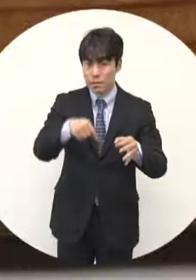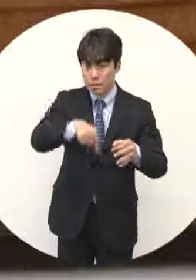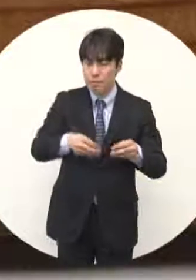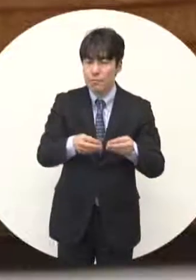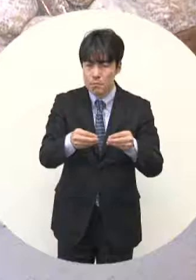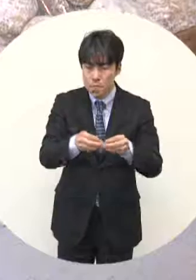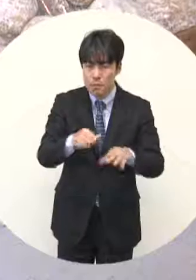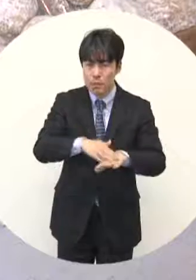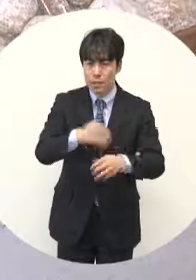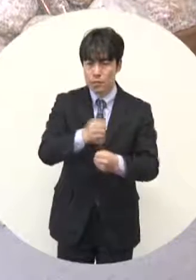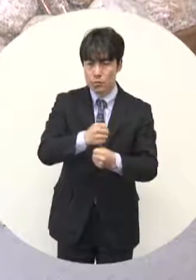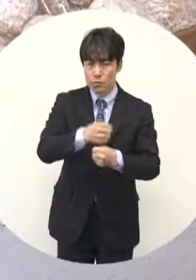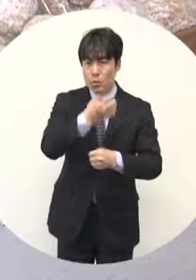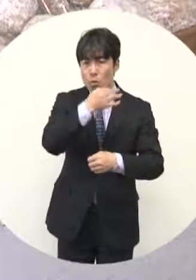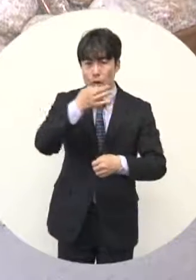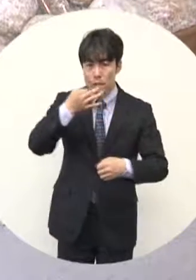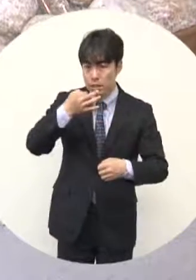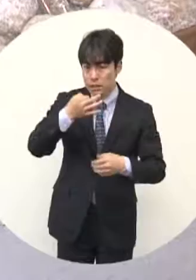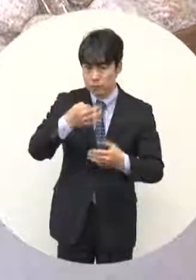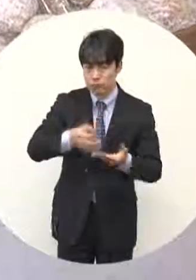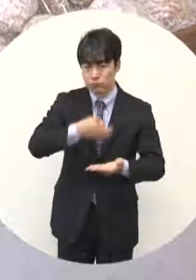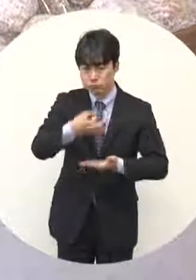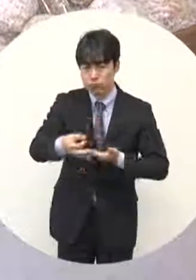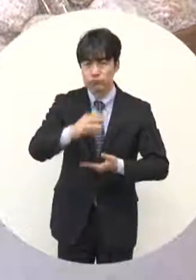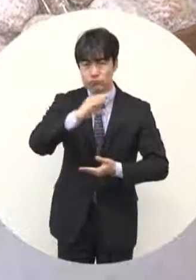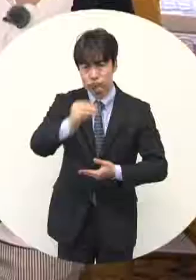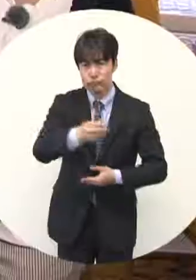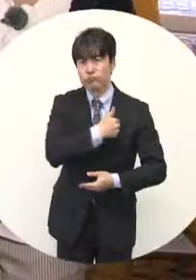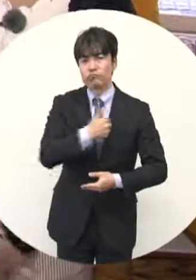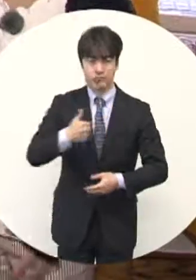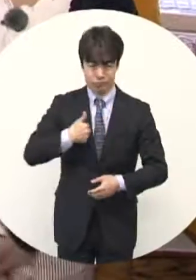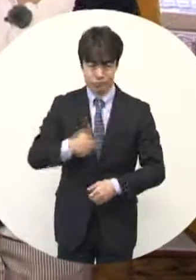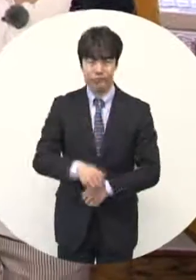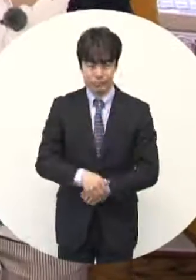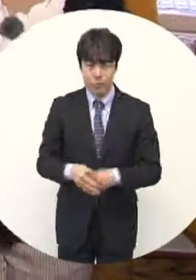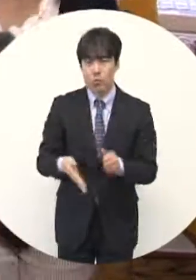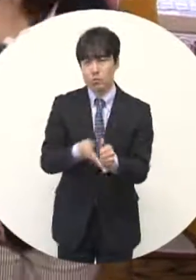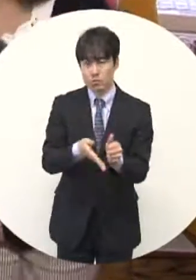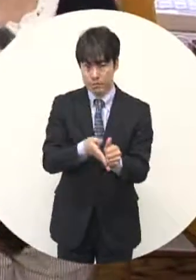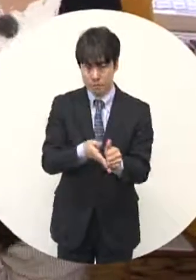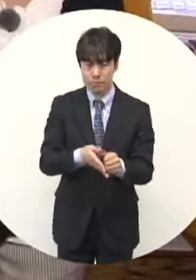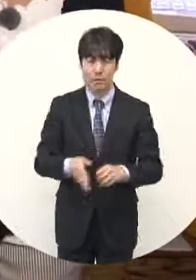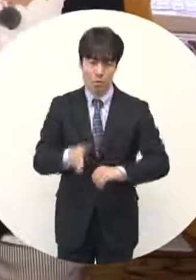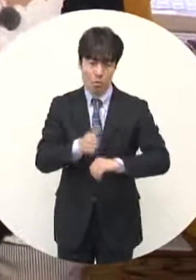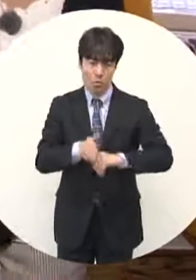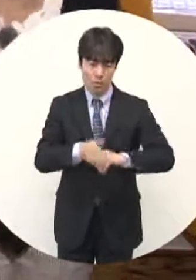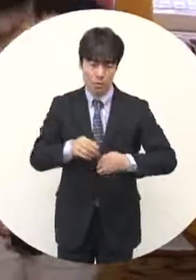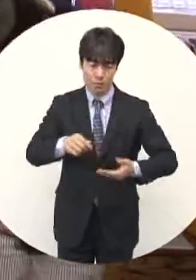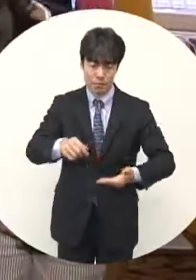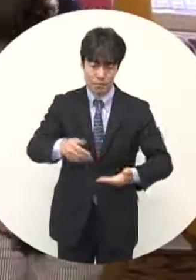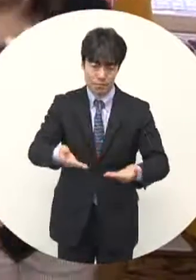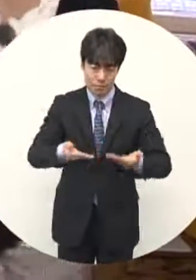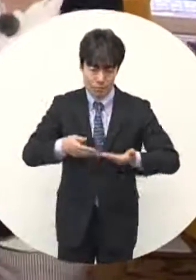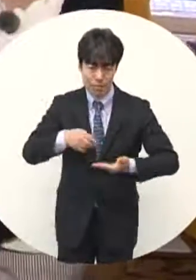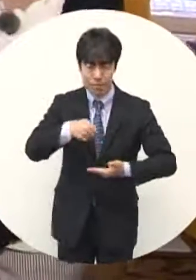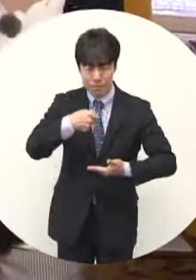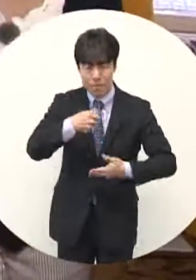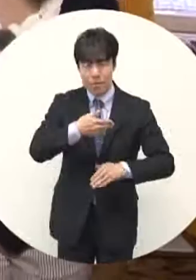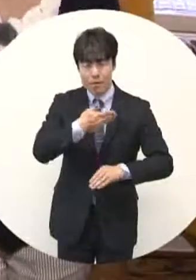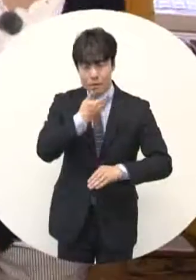作りお菓子のお持ち帰りもおすすめです。 お料理本当に美味しかったです。ごちそうさまで